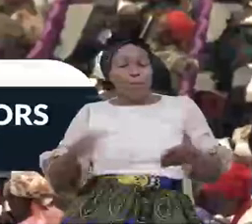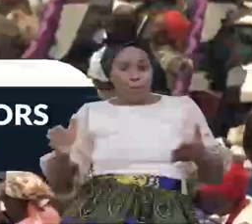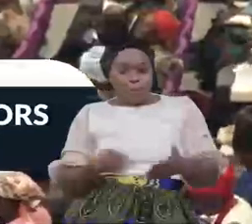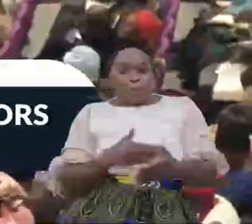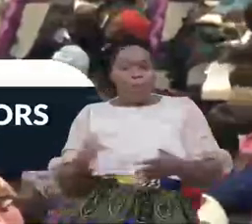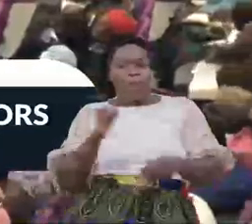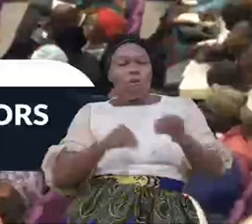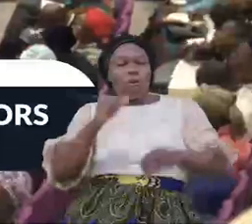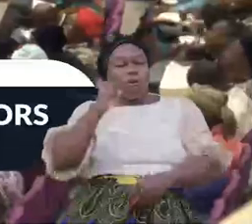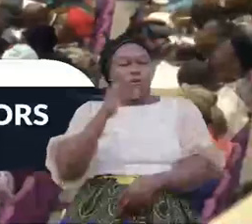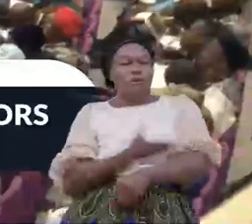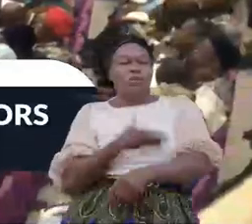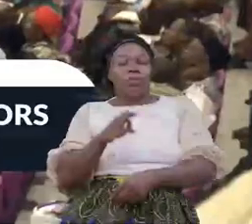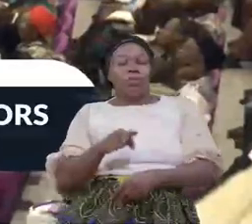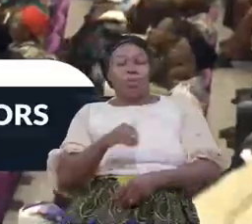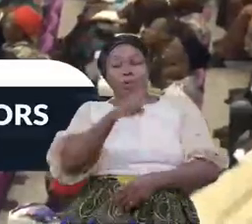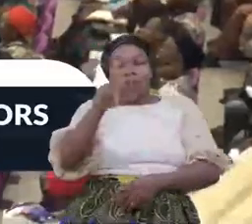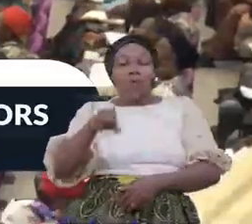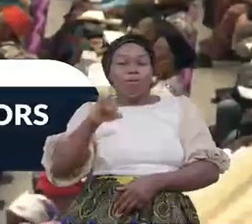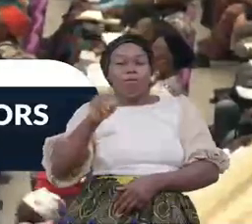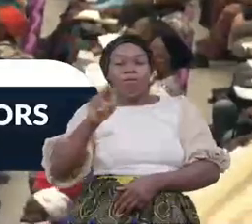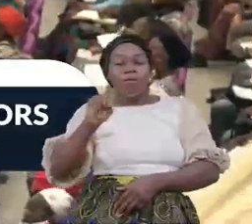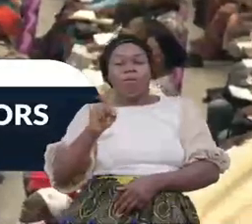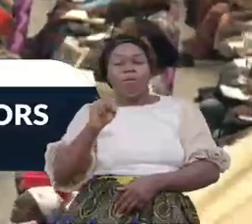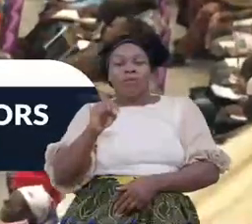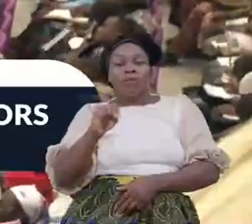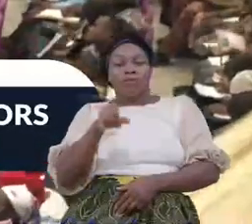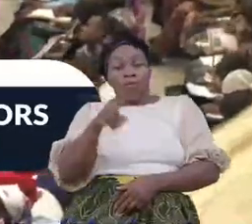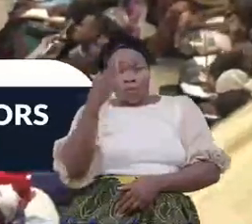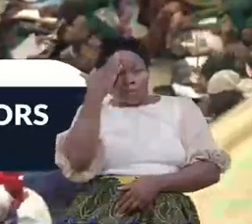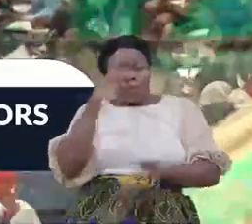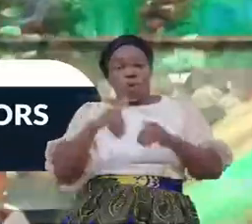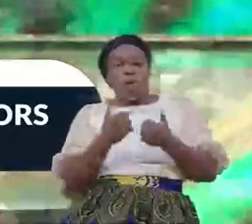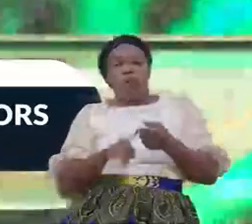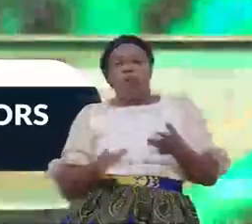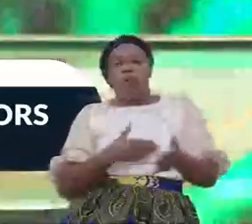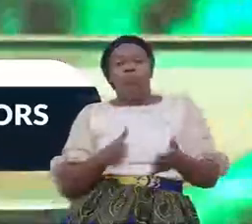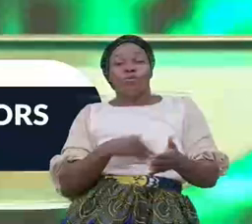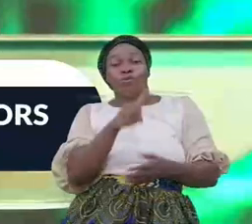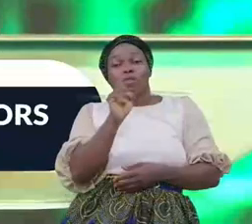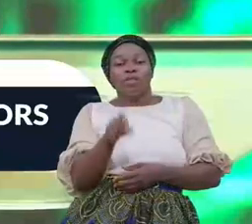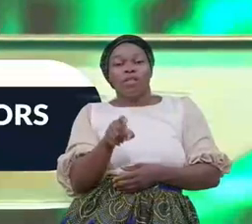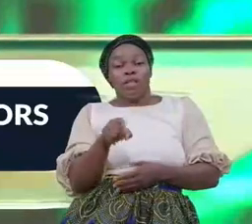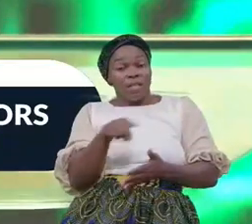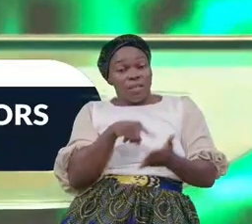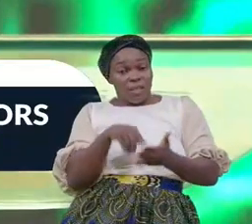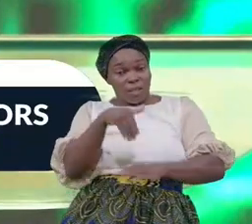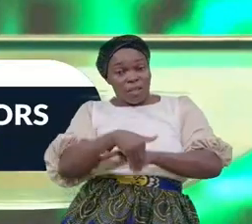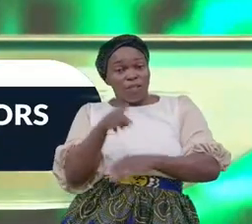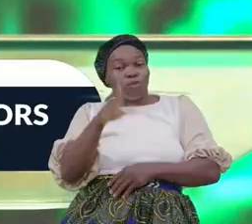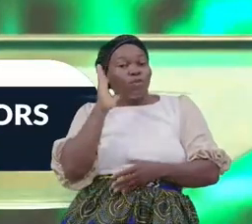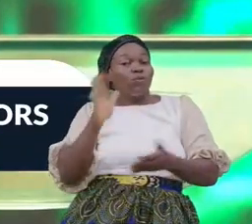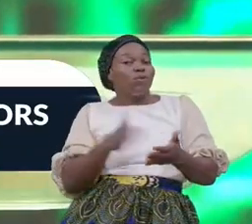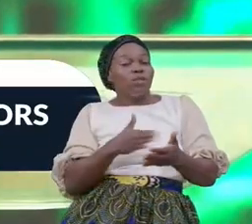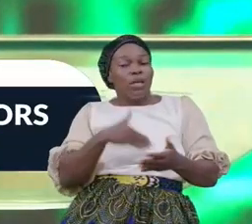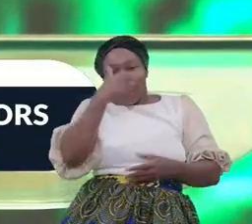chanter. Cela va sortir de votre cœur lorsque le miracle commence à venir, lusque la puissance vous frappe et ôte tous